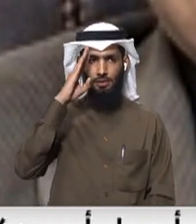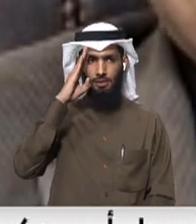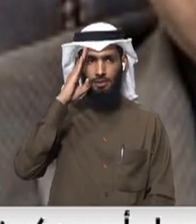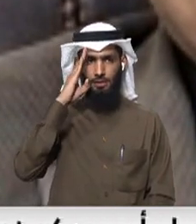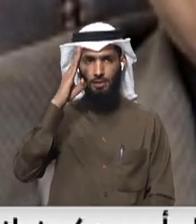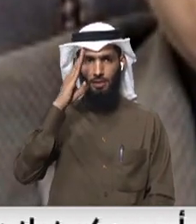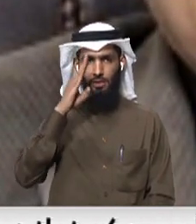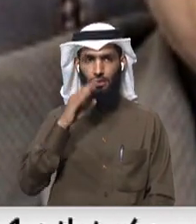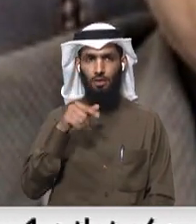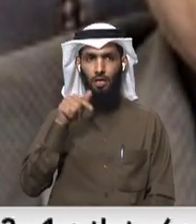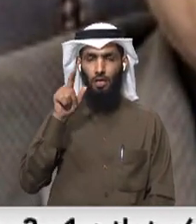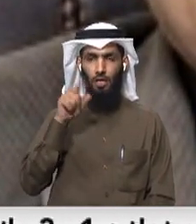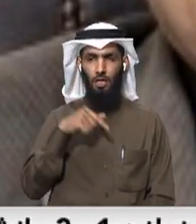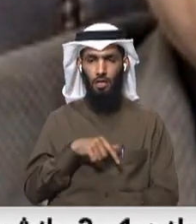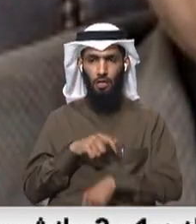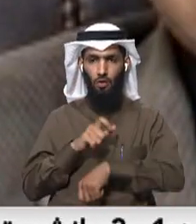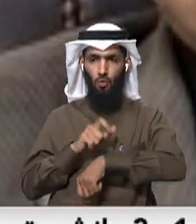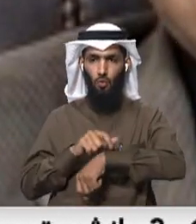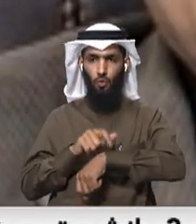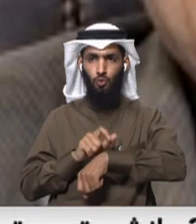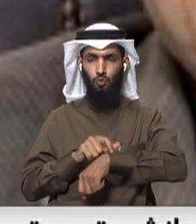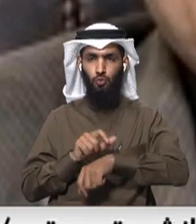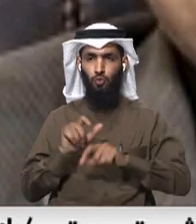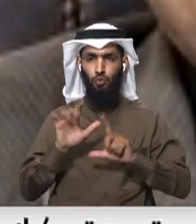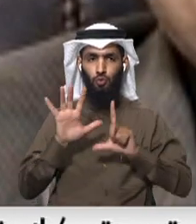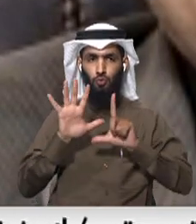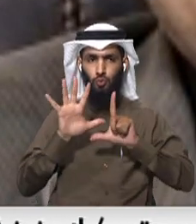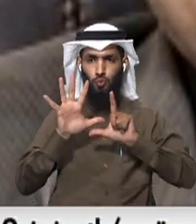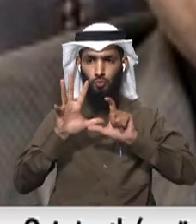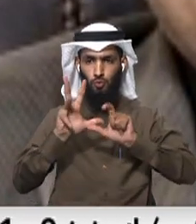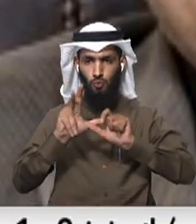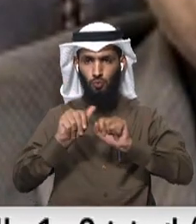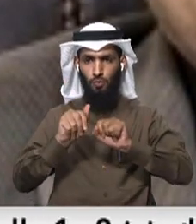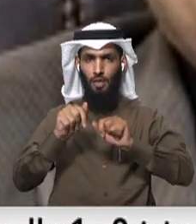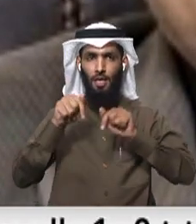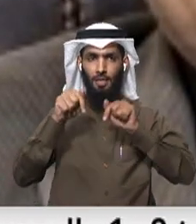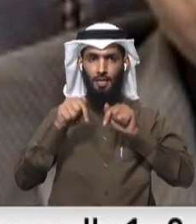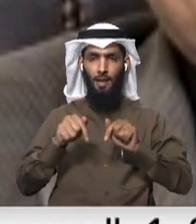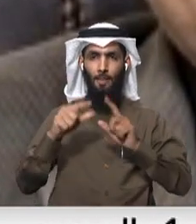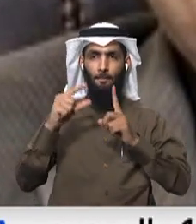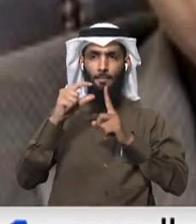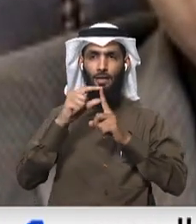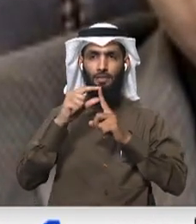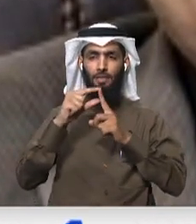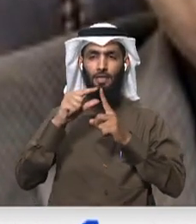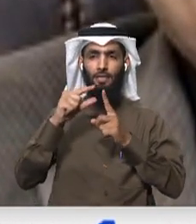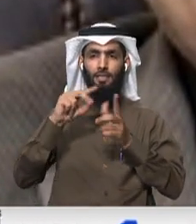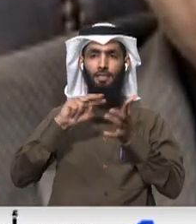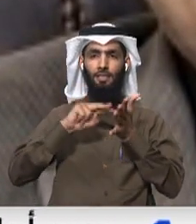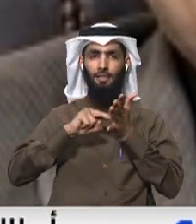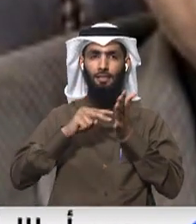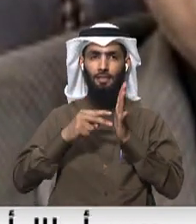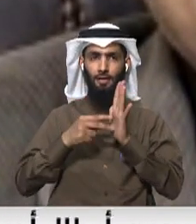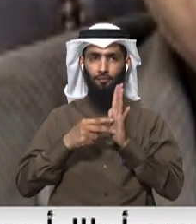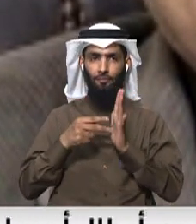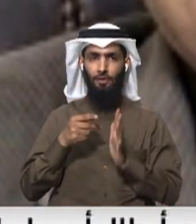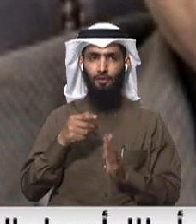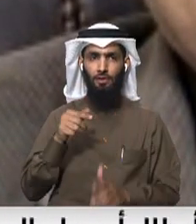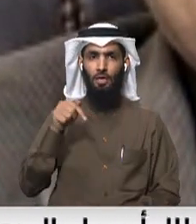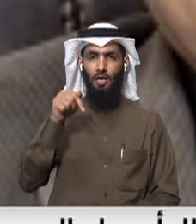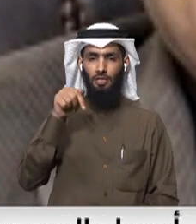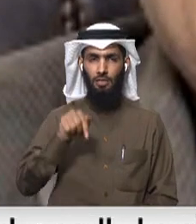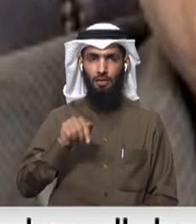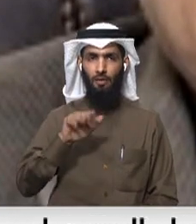وبعد مرور نحو أسبوع من الانتخابات، إلى أين يتجه المشهد اليوم في باكستان، خاصة في ظل الإعلان عن